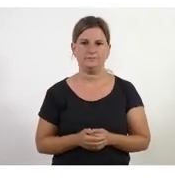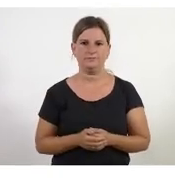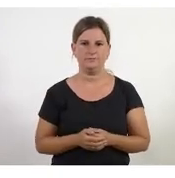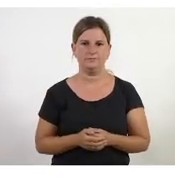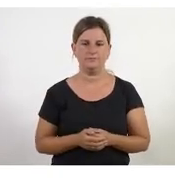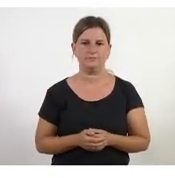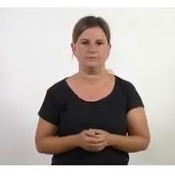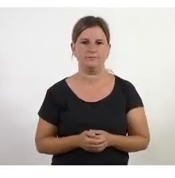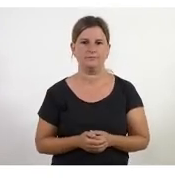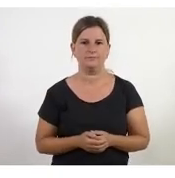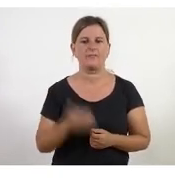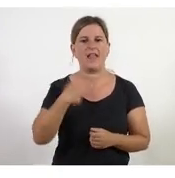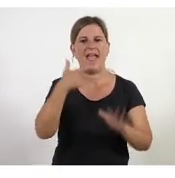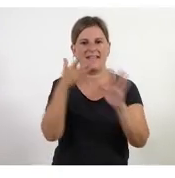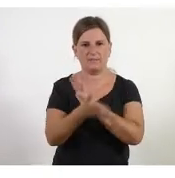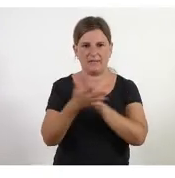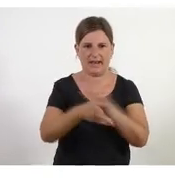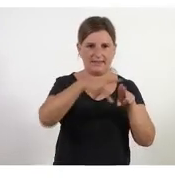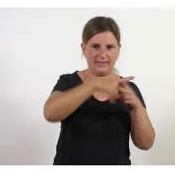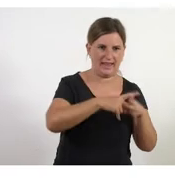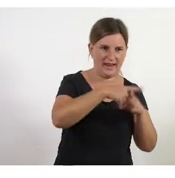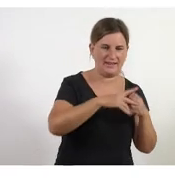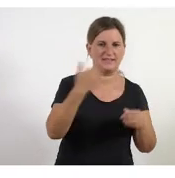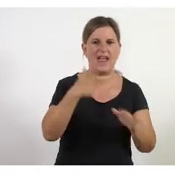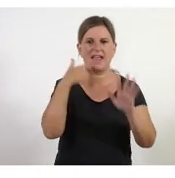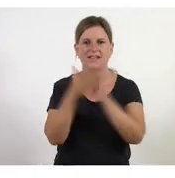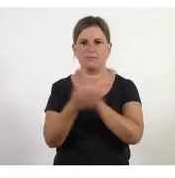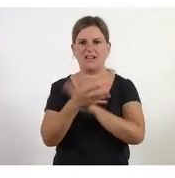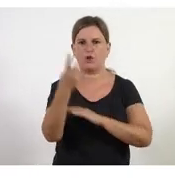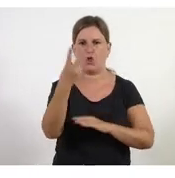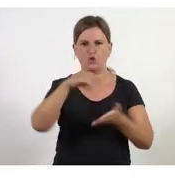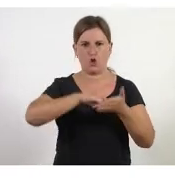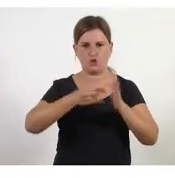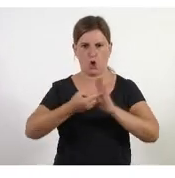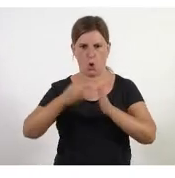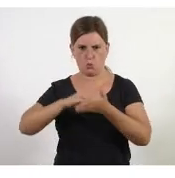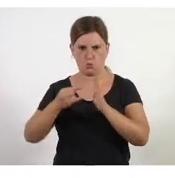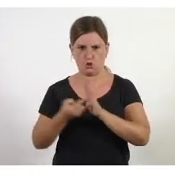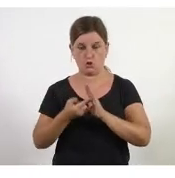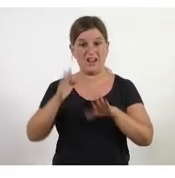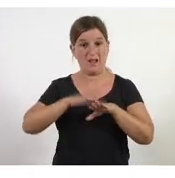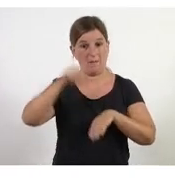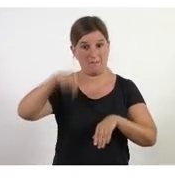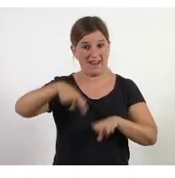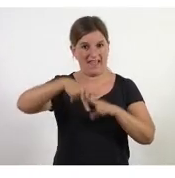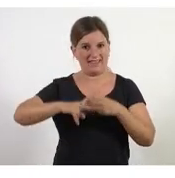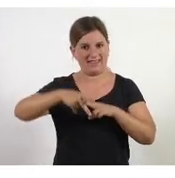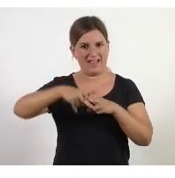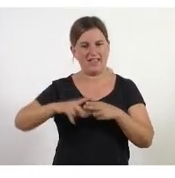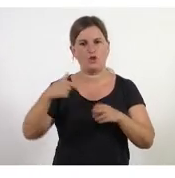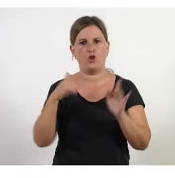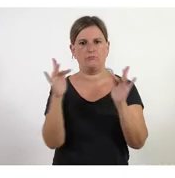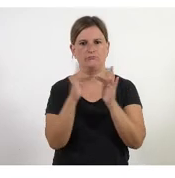Molt bé, hem vist les eines, hem vist dues solucions i per aquest taller he volgut parlar amb